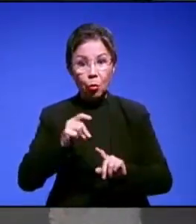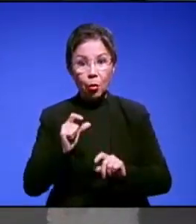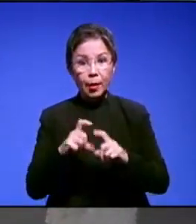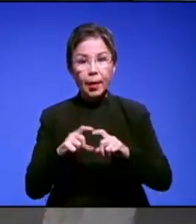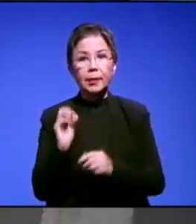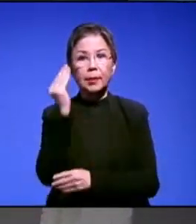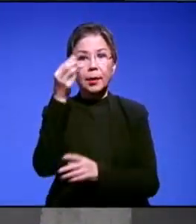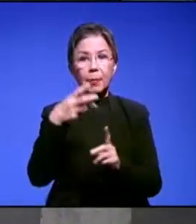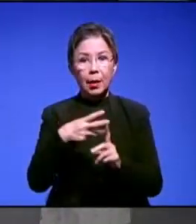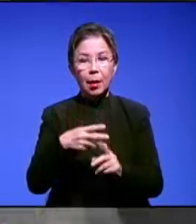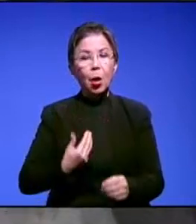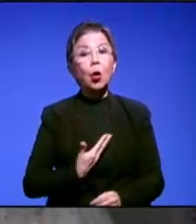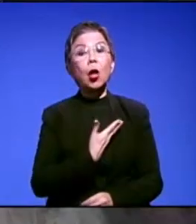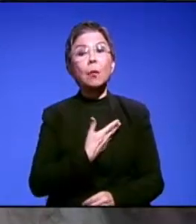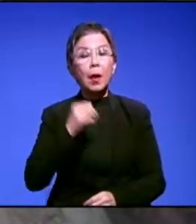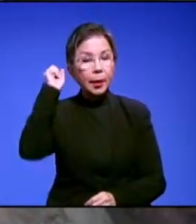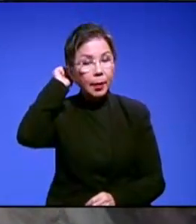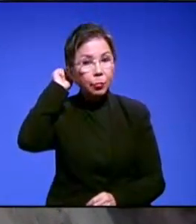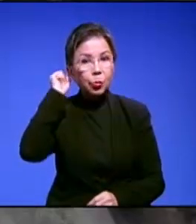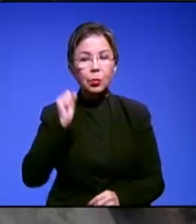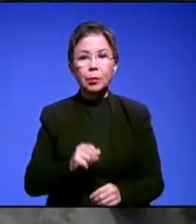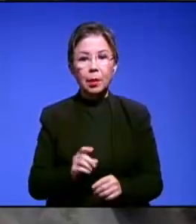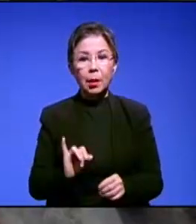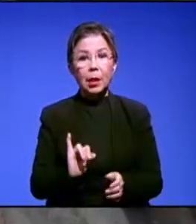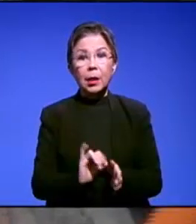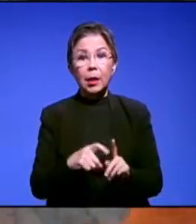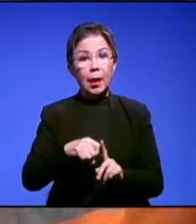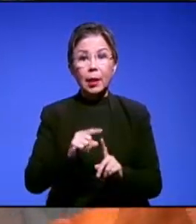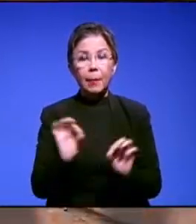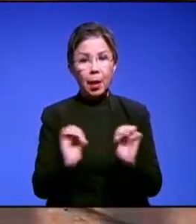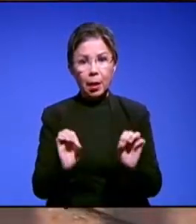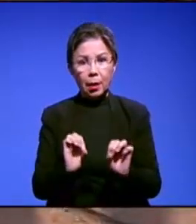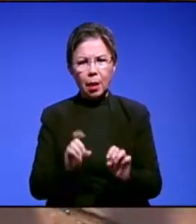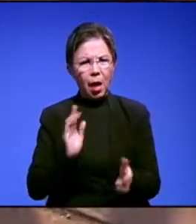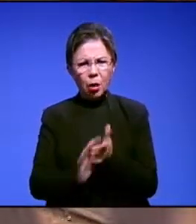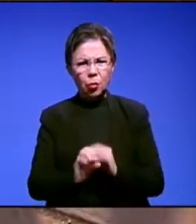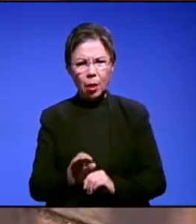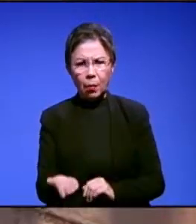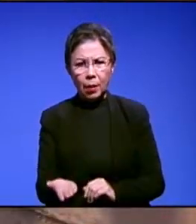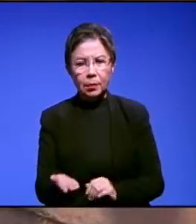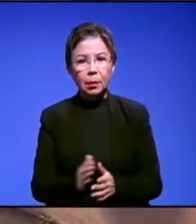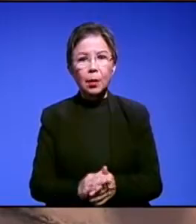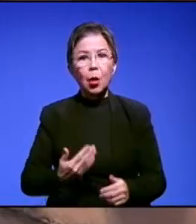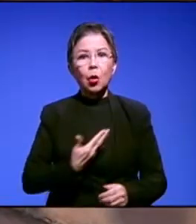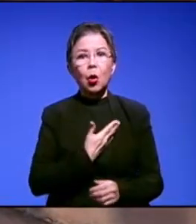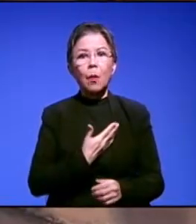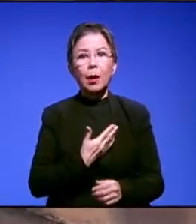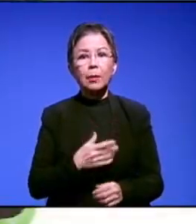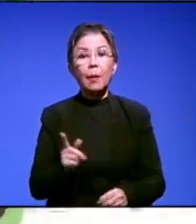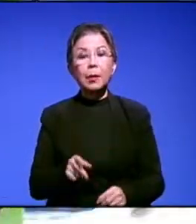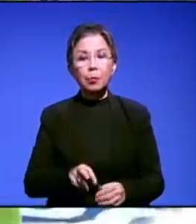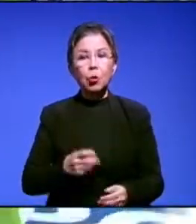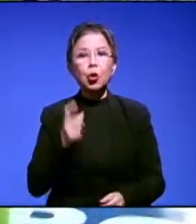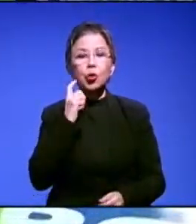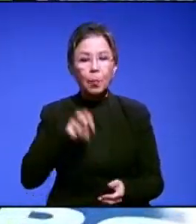korban ibu rumah tangga tanpa kartu identitas tewas seketika di lokasi kejadian korban tertabrak saat